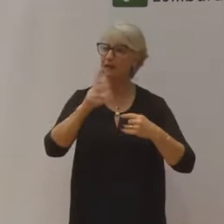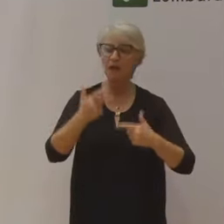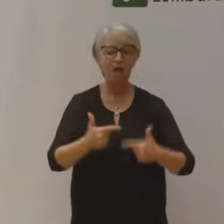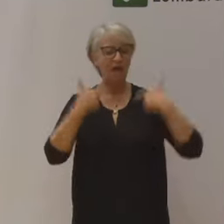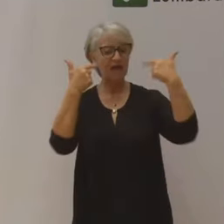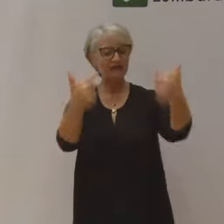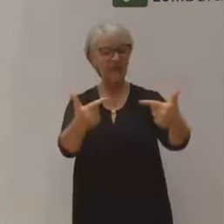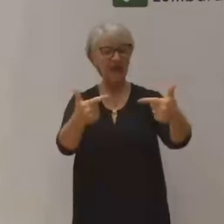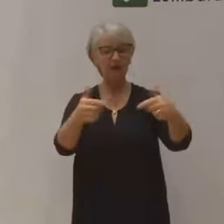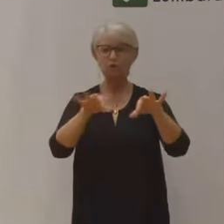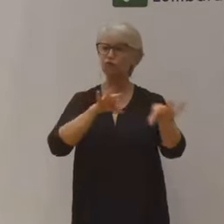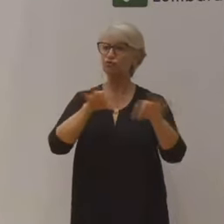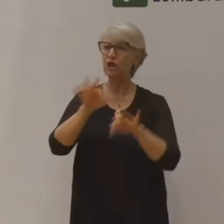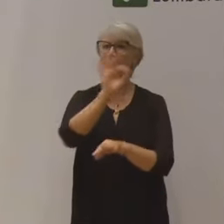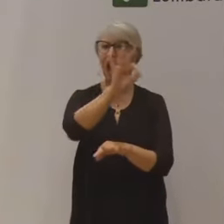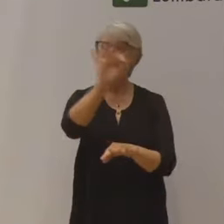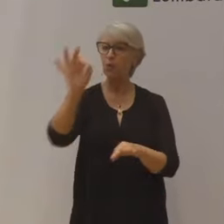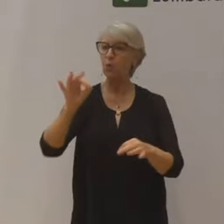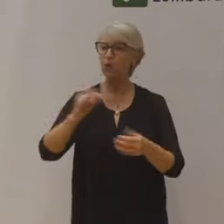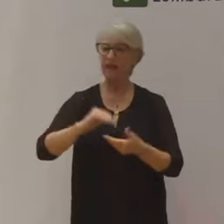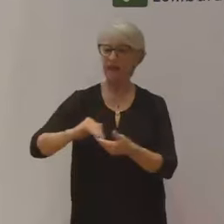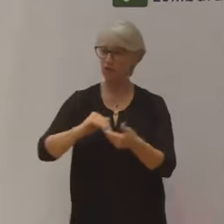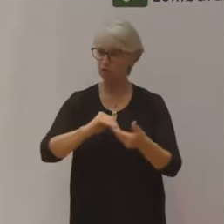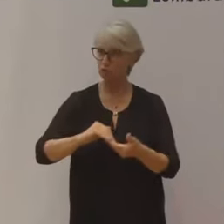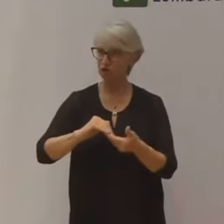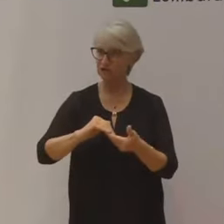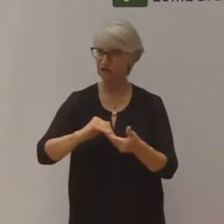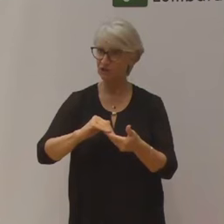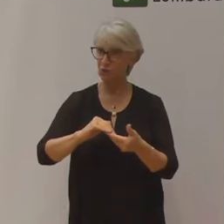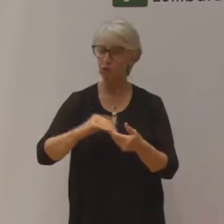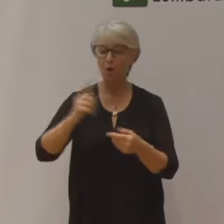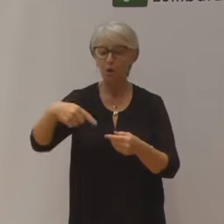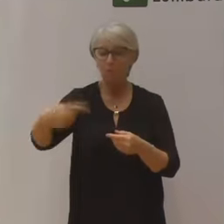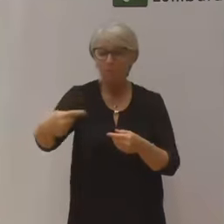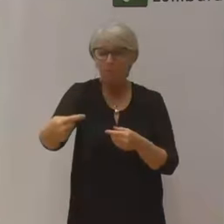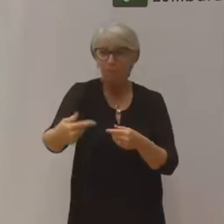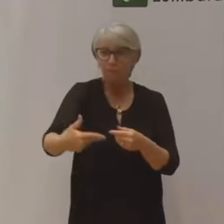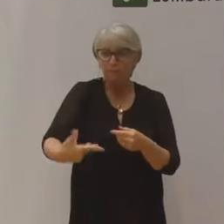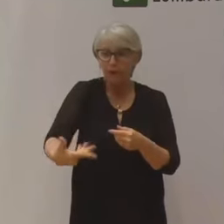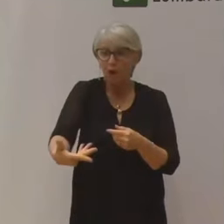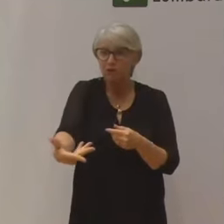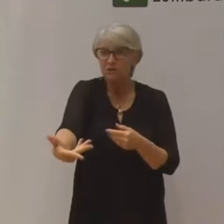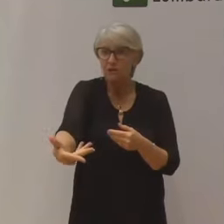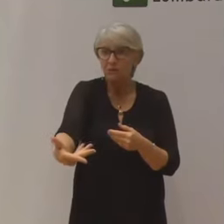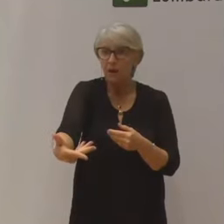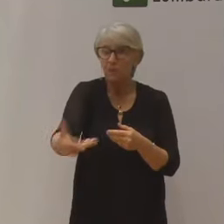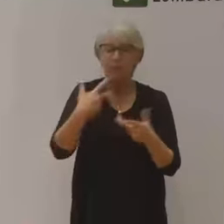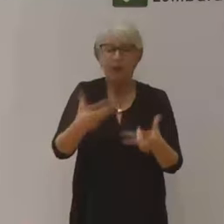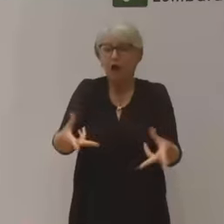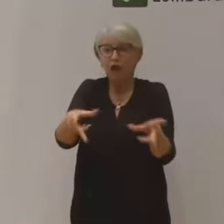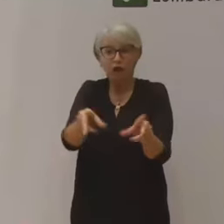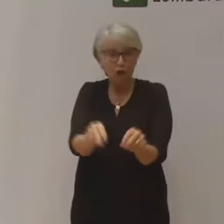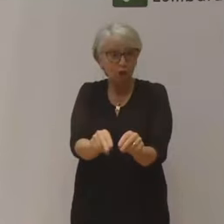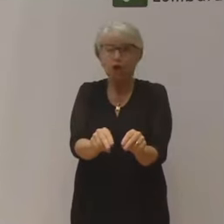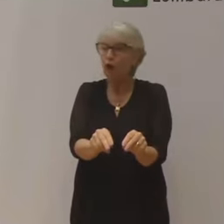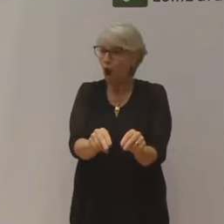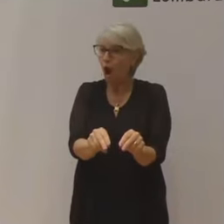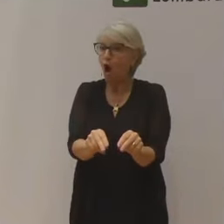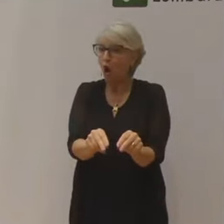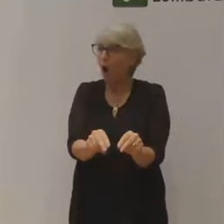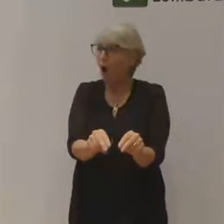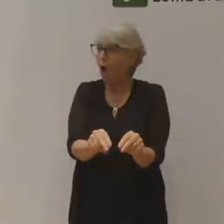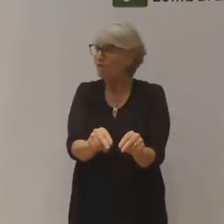dato in gestione ad alcune realtà associative e che prossimamente, proprio per il rinnovo, dottor D'Affonchio, spero che non sia